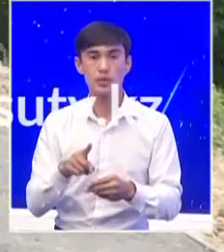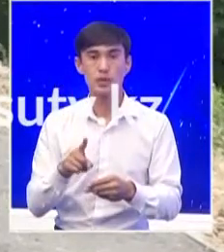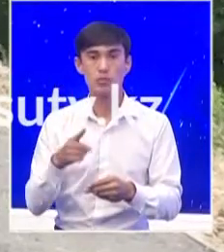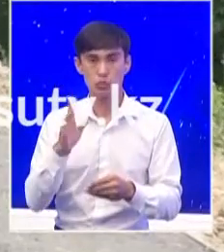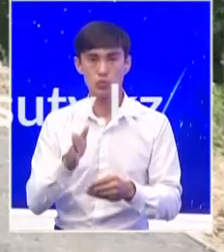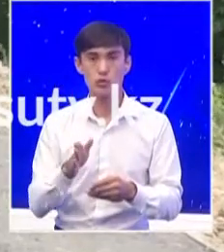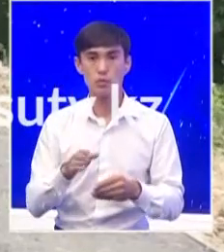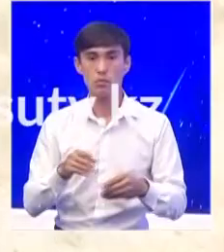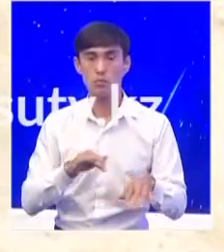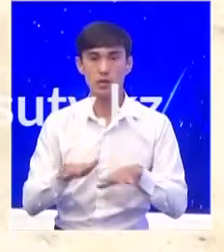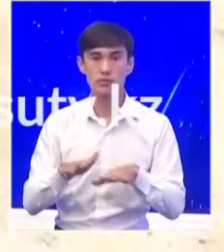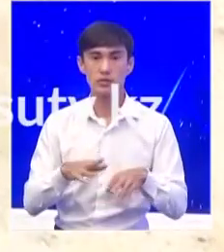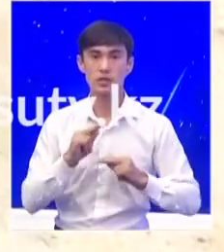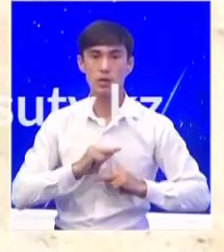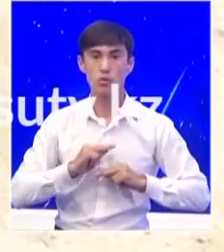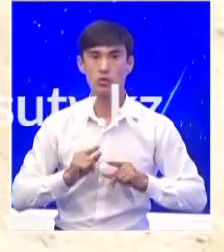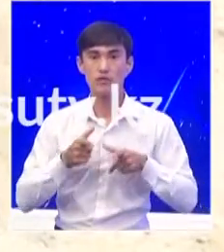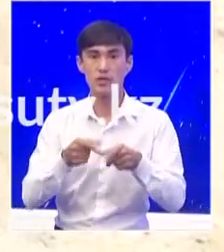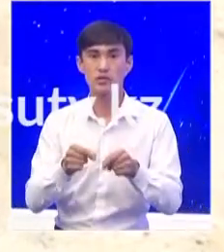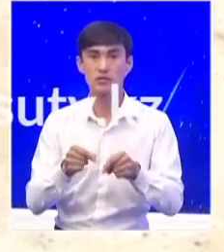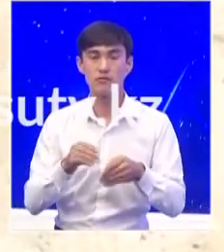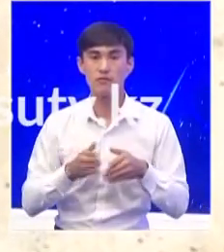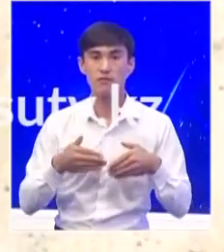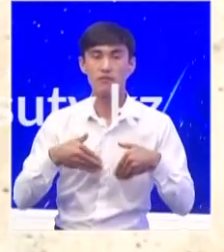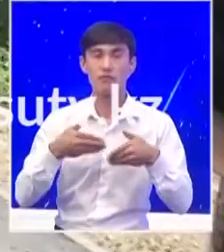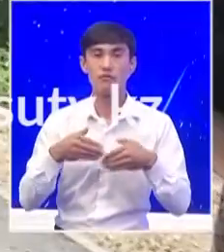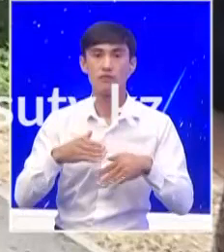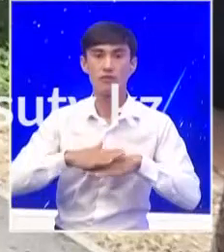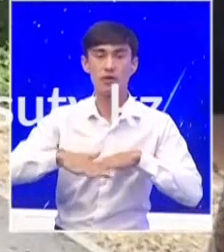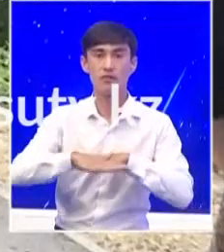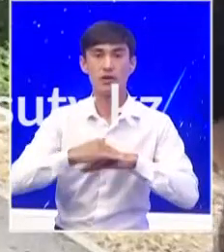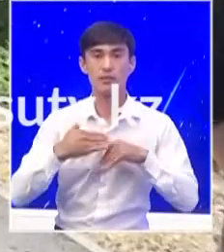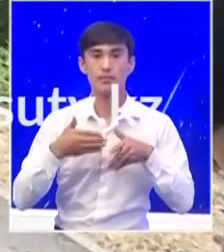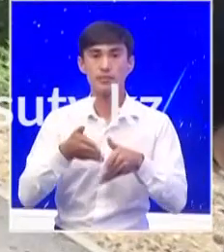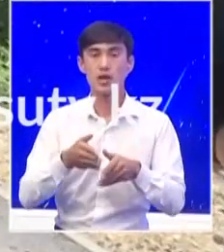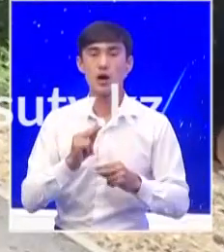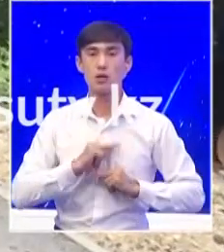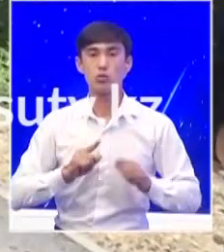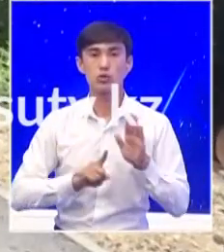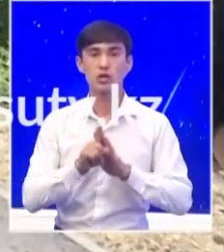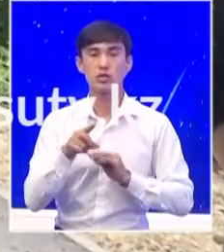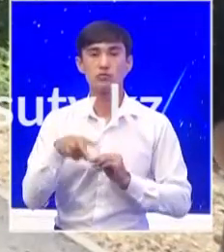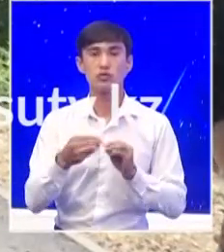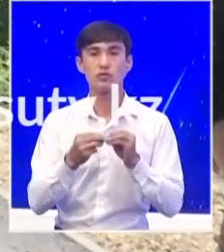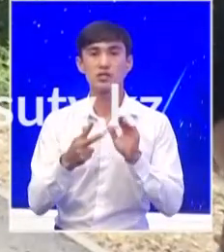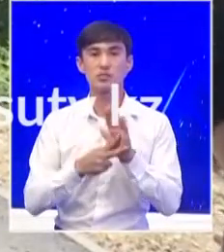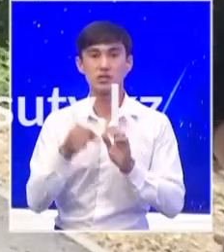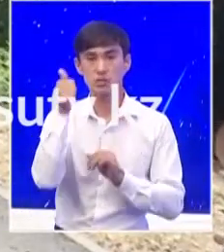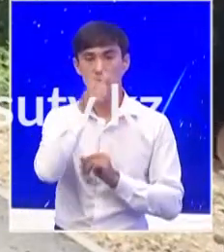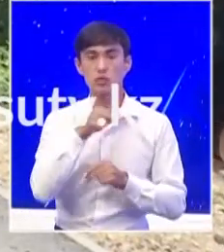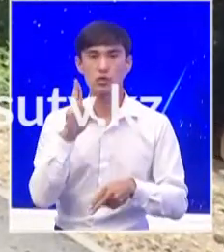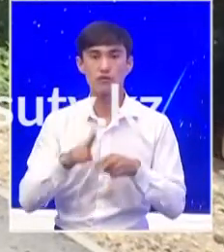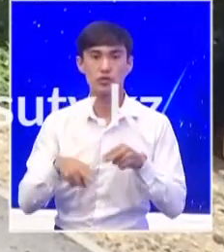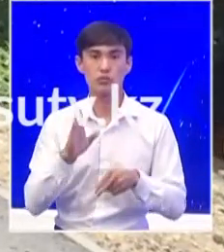Будем производить работы по въезду во дворы. Работы начались у нас в 2018 году. Завершение идет